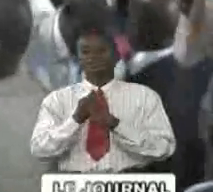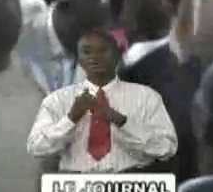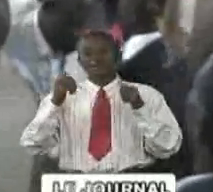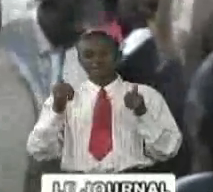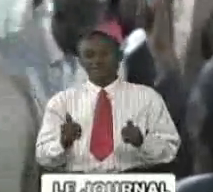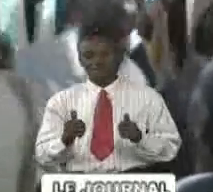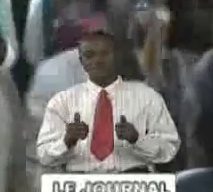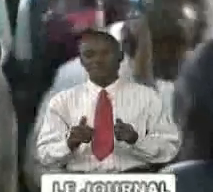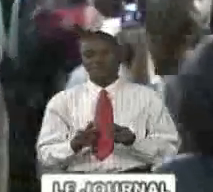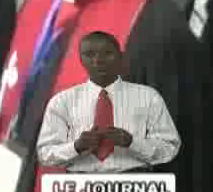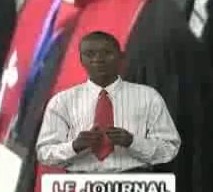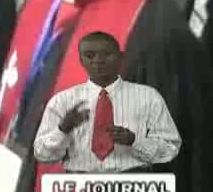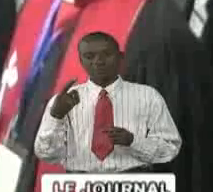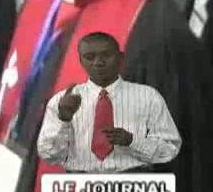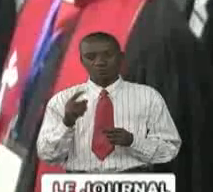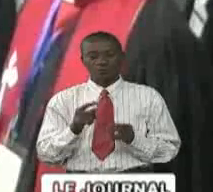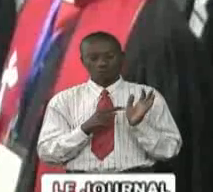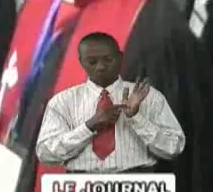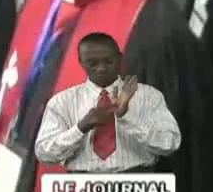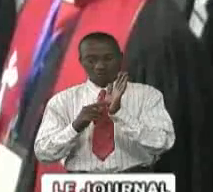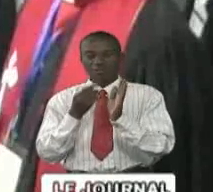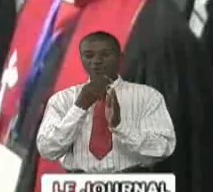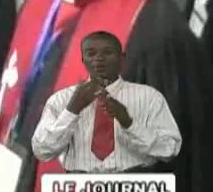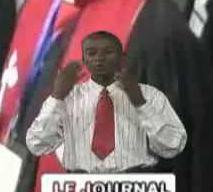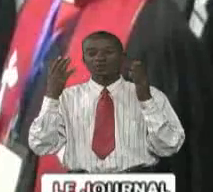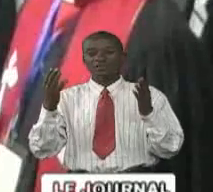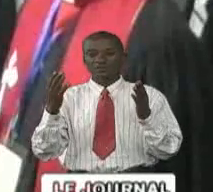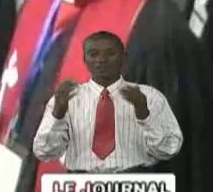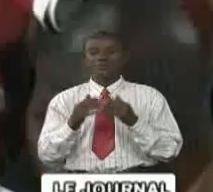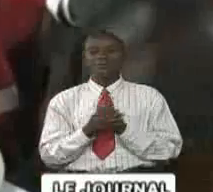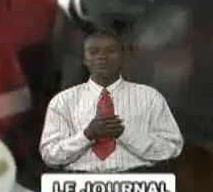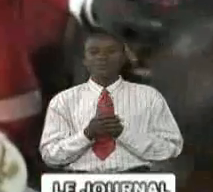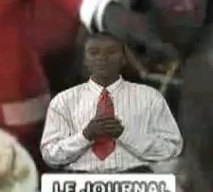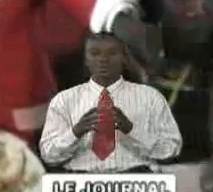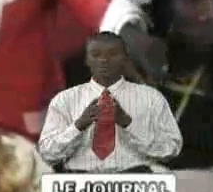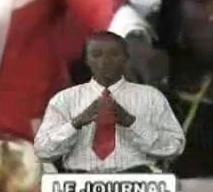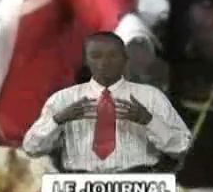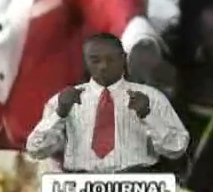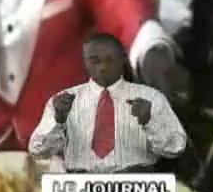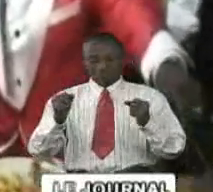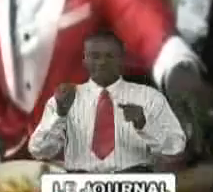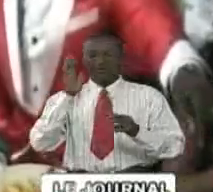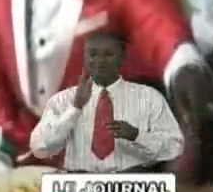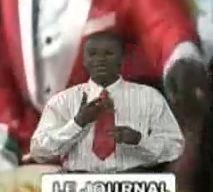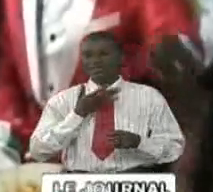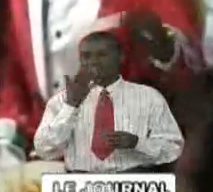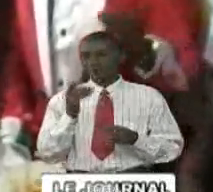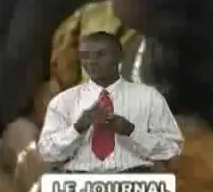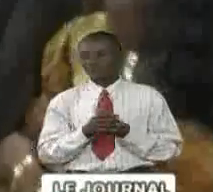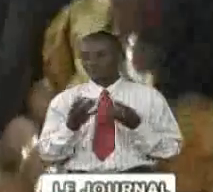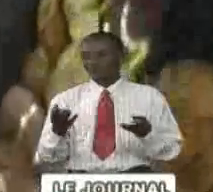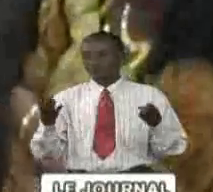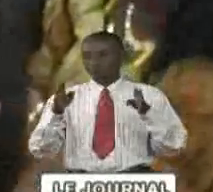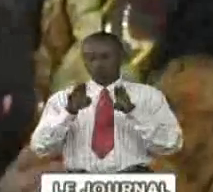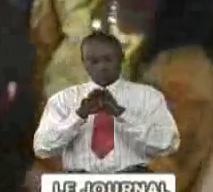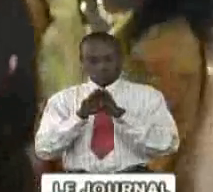Dieu d'une sève saine, véritable et remplie de la puissance du Saint-Esprit. Notons que la cérémonie s'est clôturée